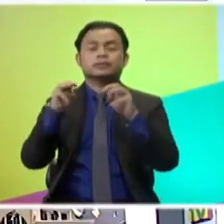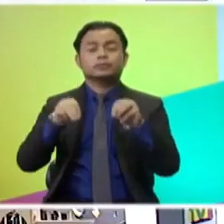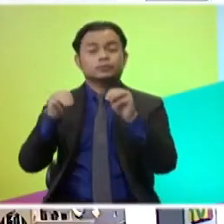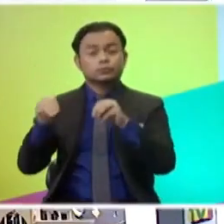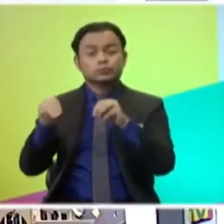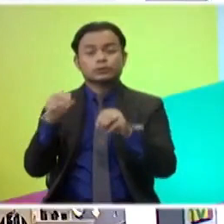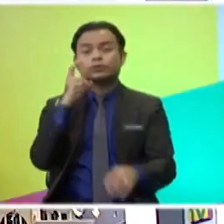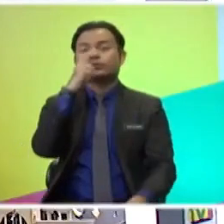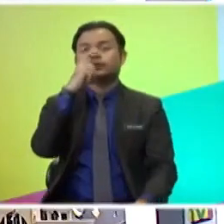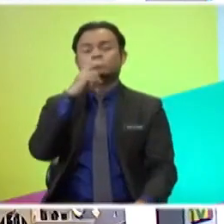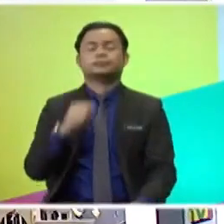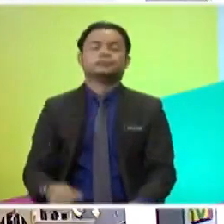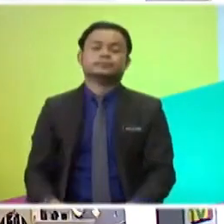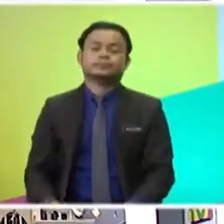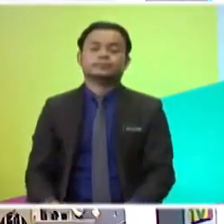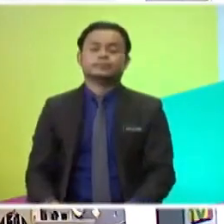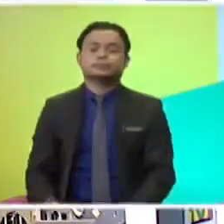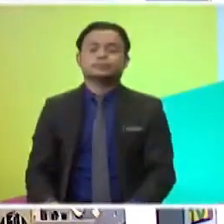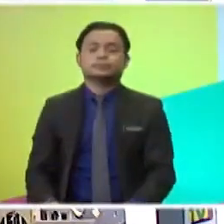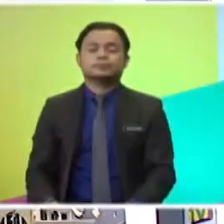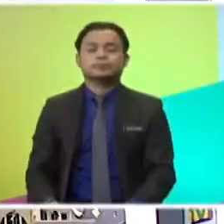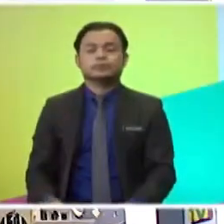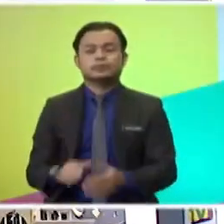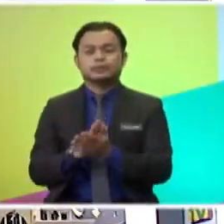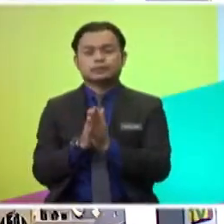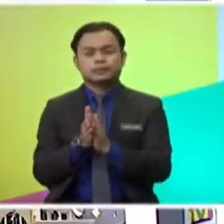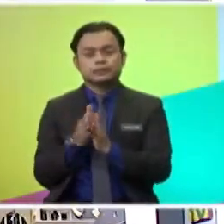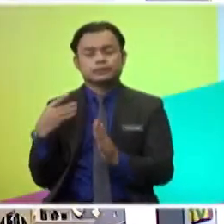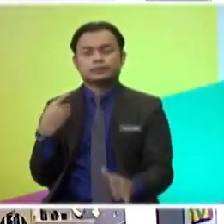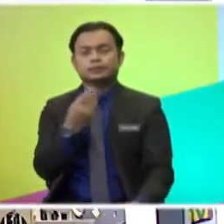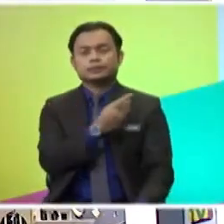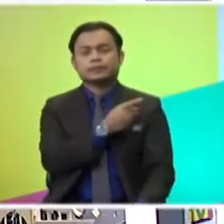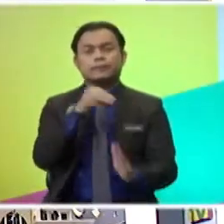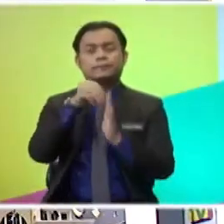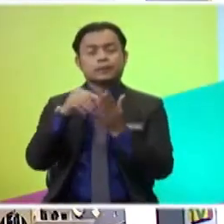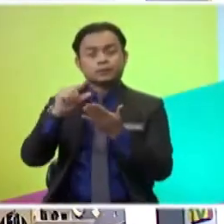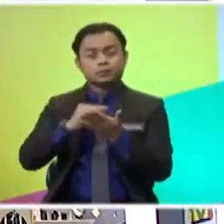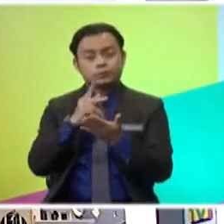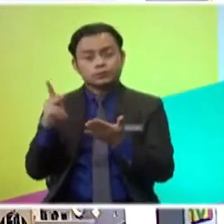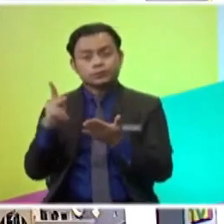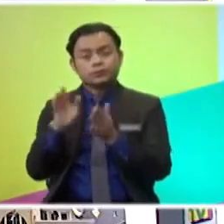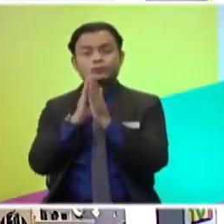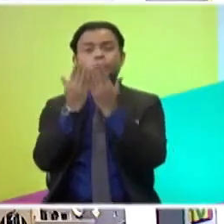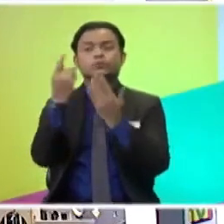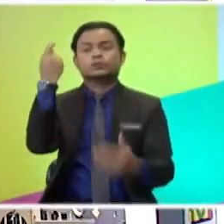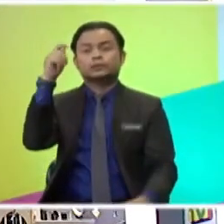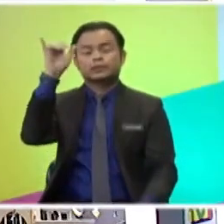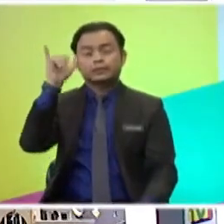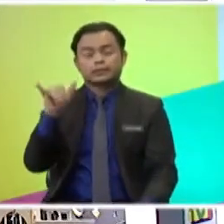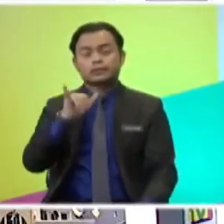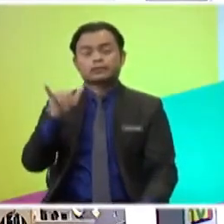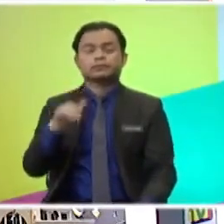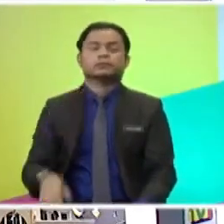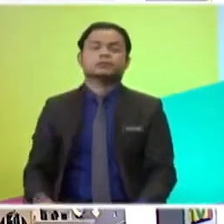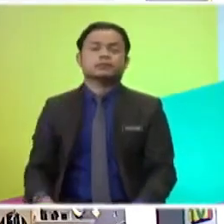yang pentingnya lah. Okay, kita belajar sama. Maknanya kita akan gunakan buku teks yang sama. Okay, kita akan belajar benda-benda yang sama. Tetapi